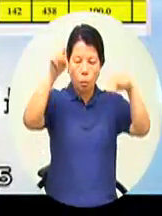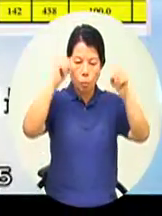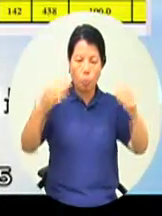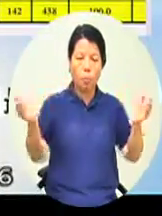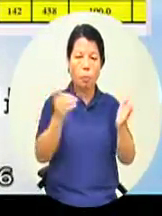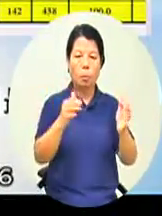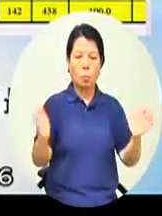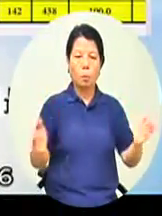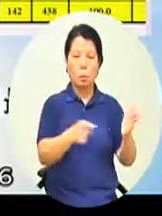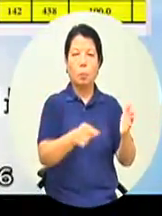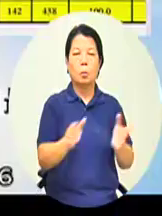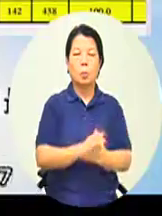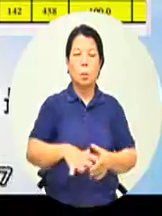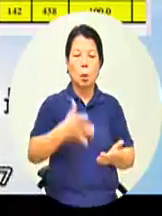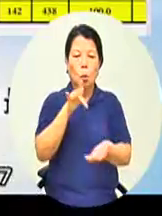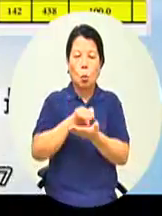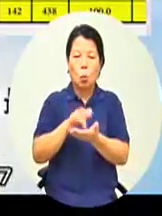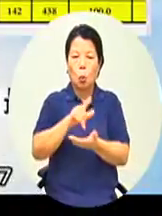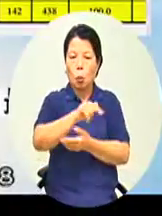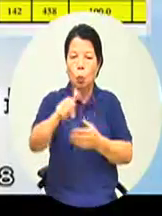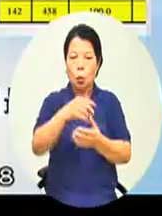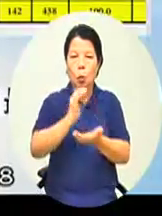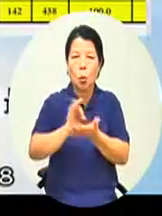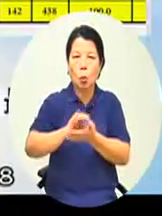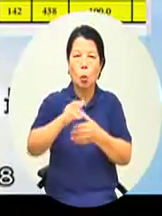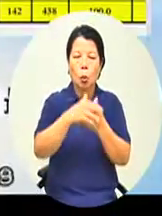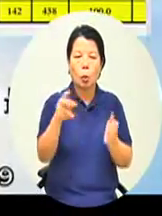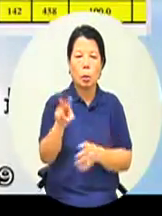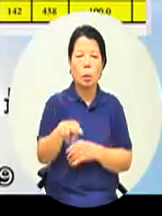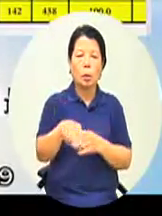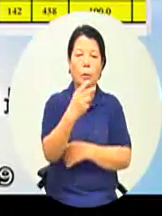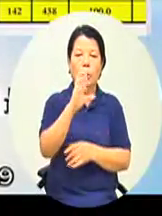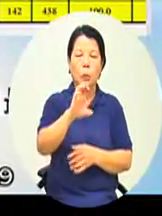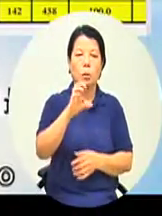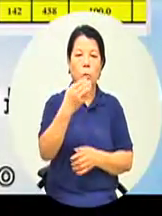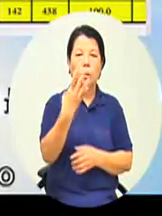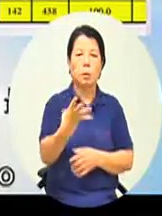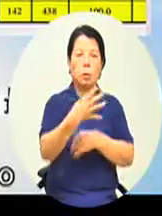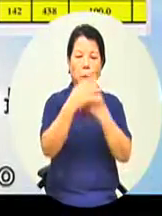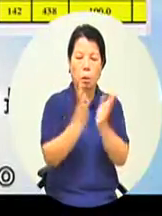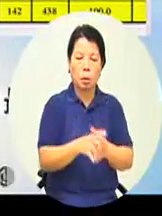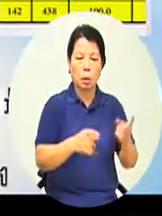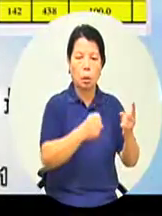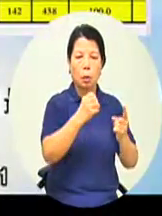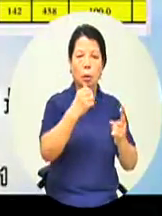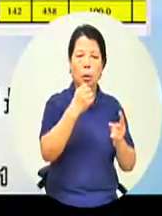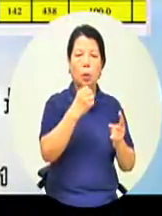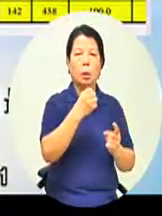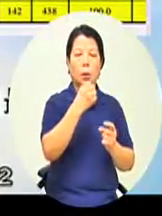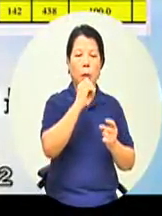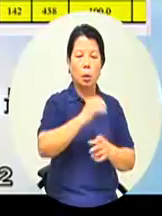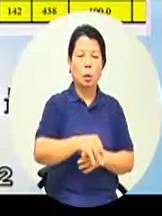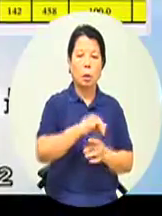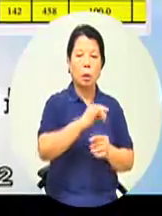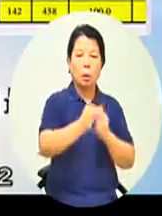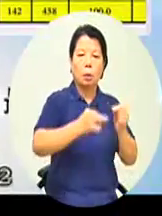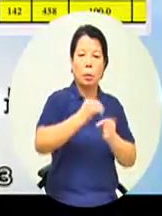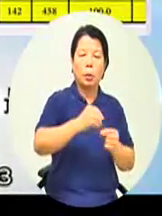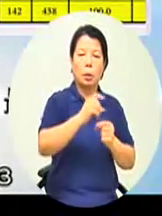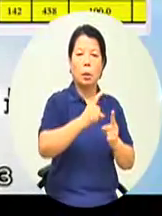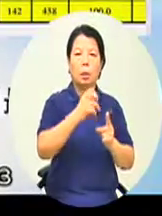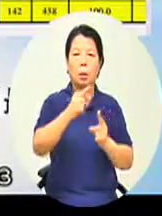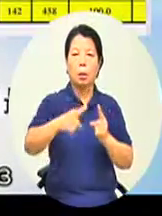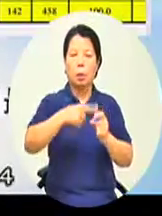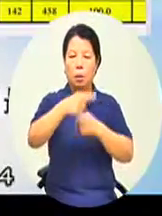是毒品的滥用状况也只有294个，但是呢到了民国100年101年的时候，数量就越来越